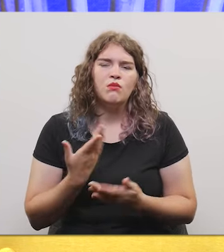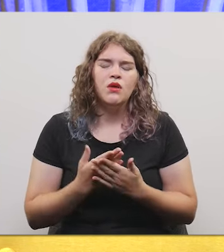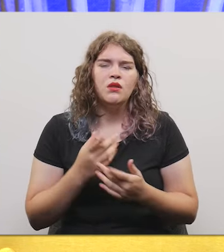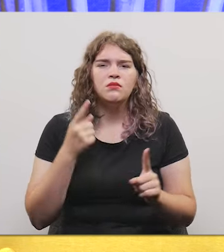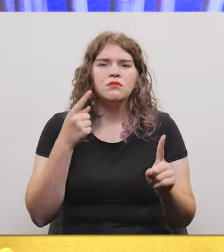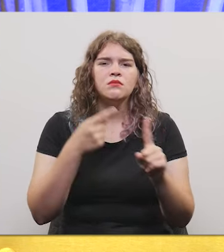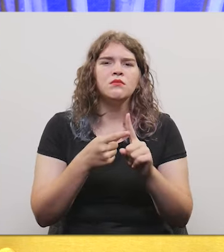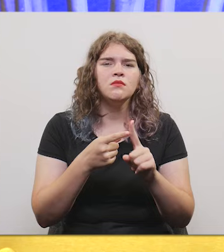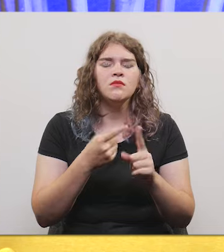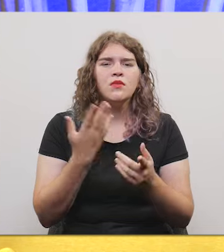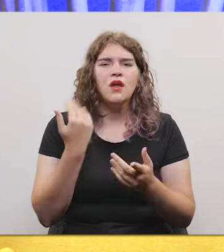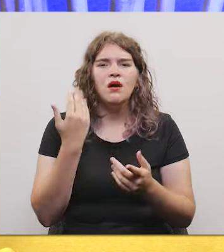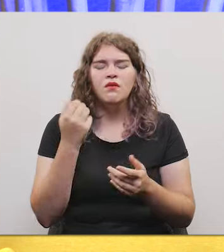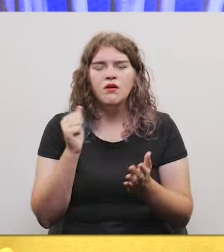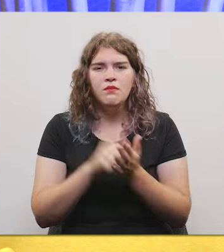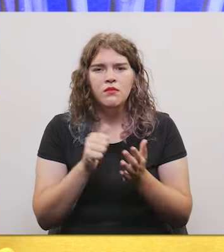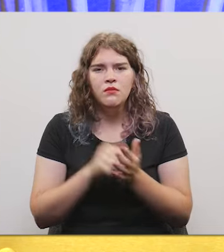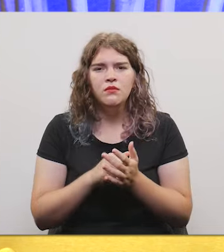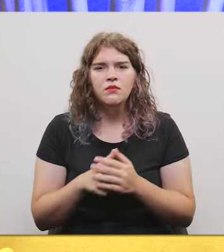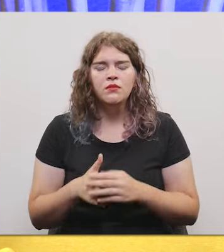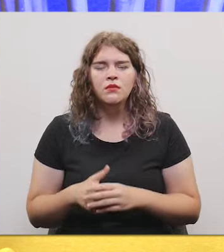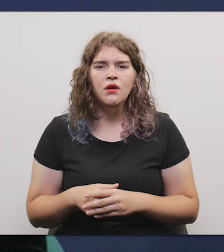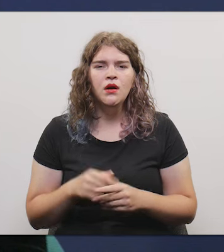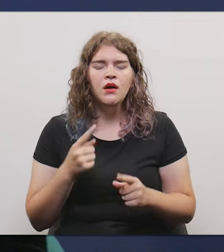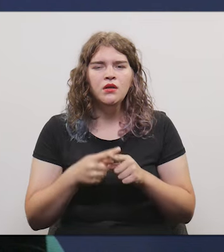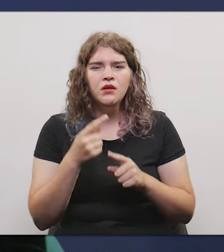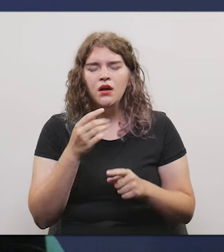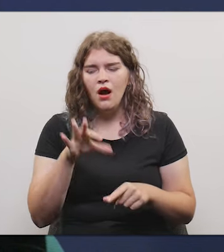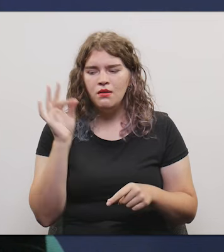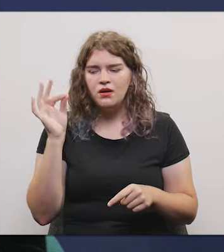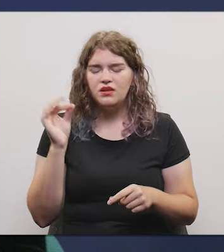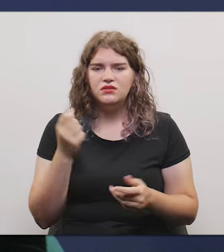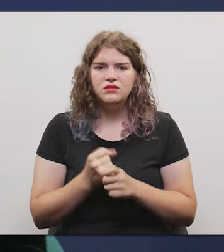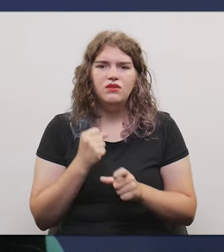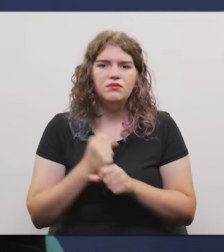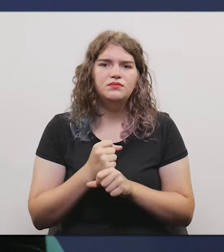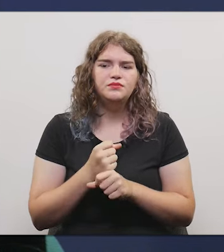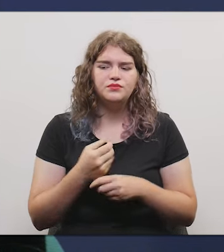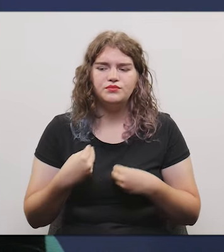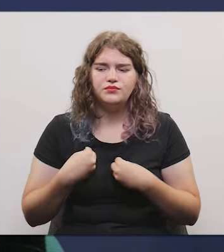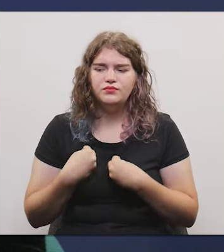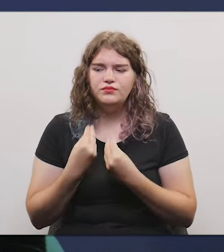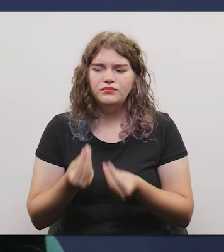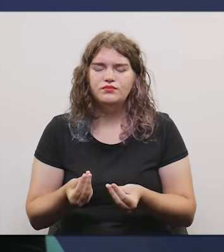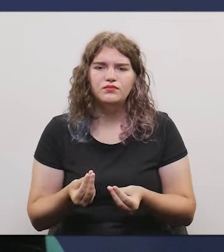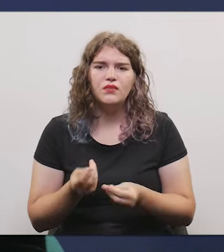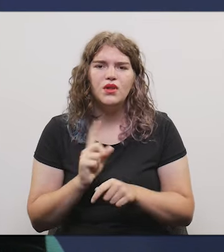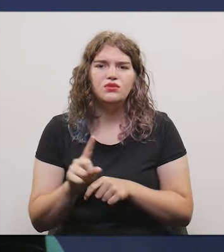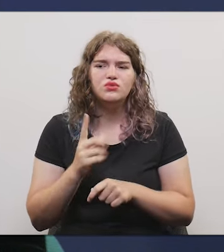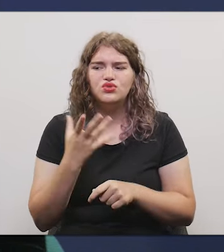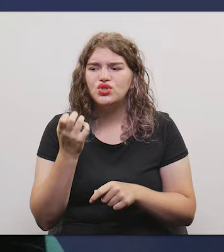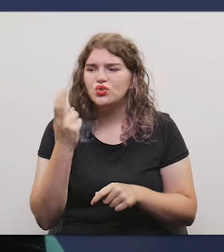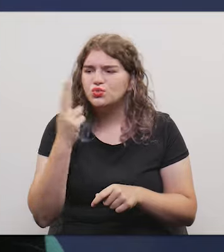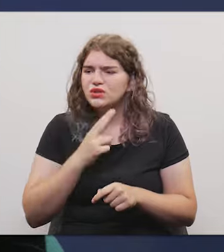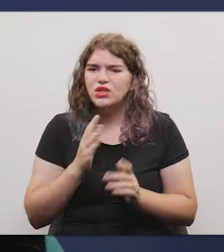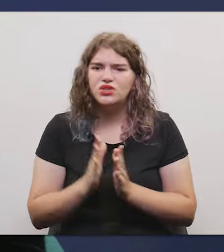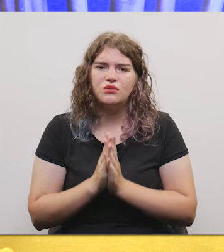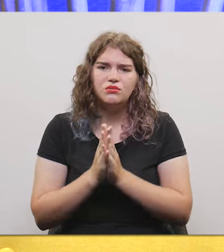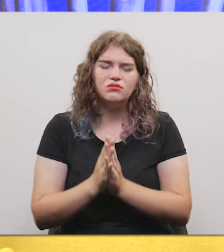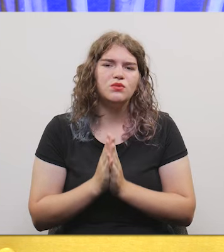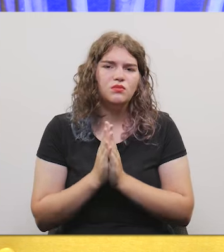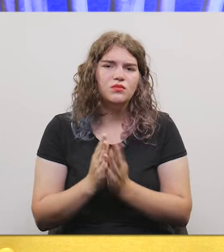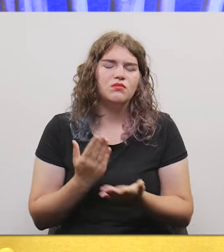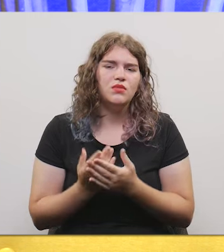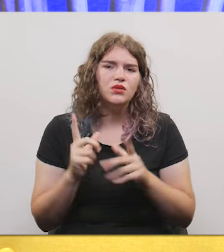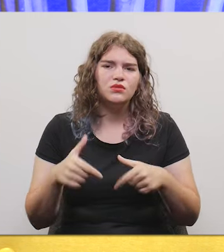lucrul spre care m-am dus a fost Biblia. Și am ales să îi aduc multe în rugăciune Domnului.